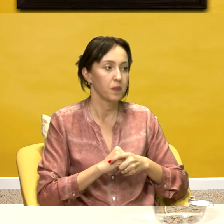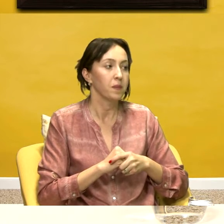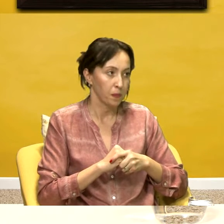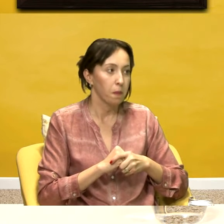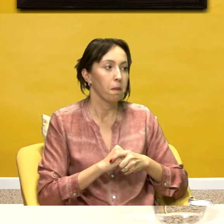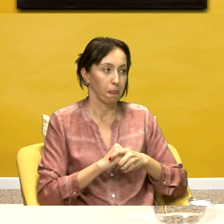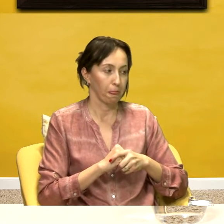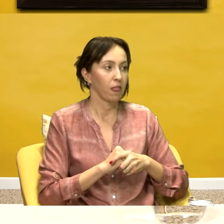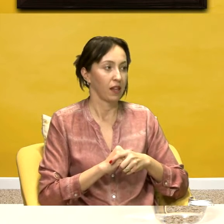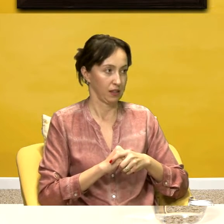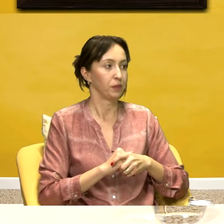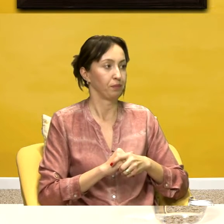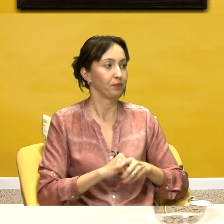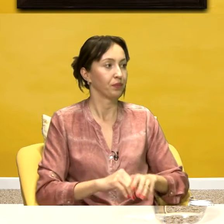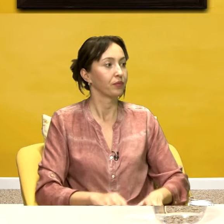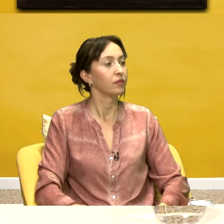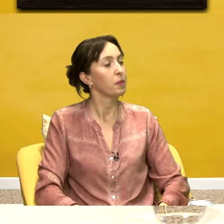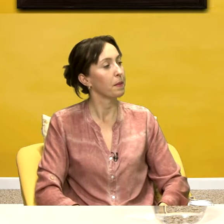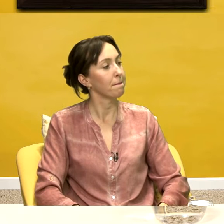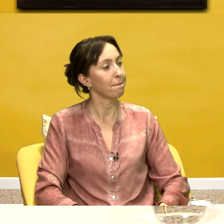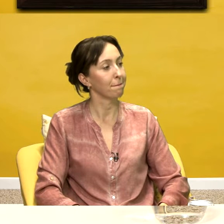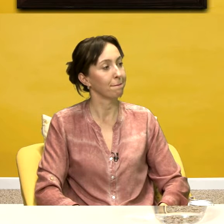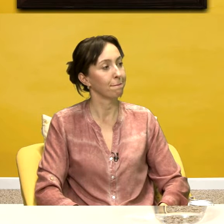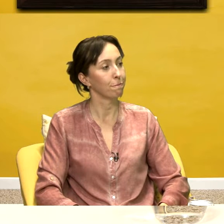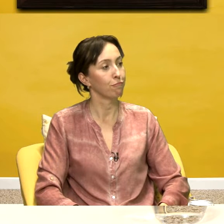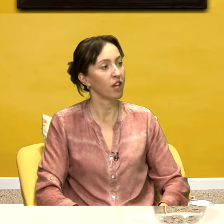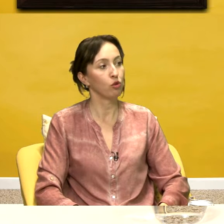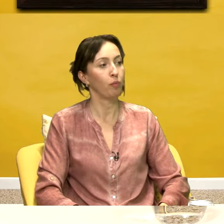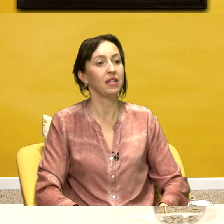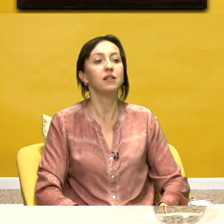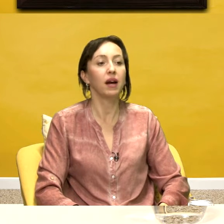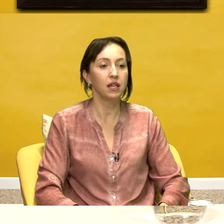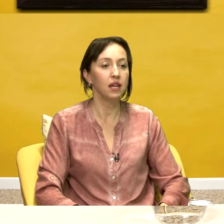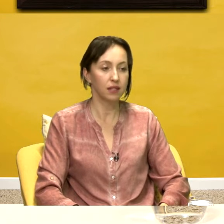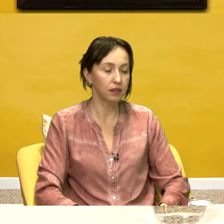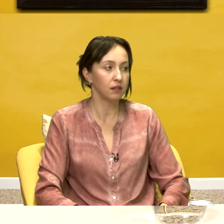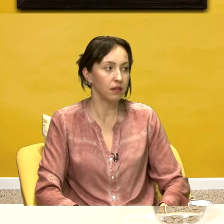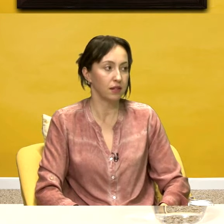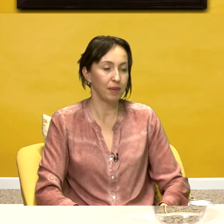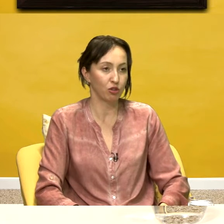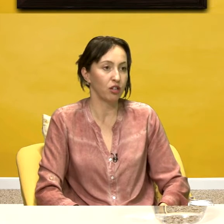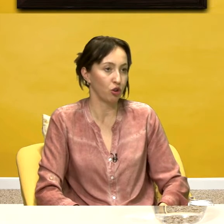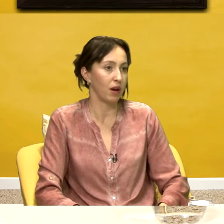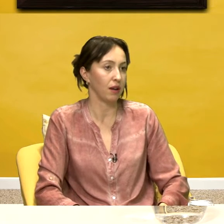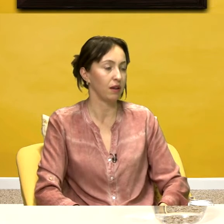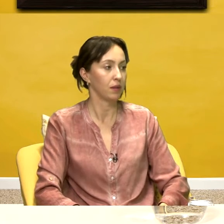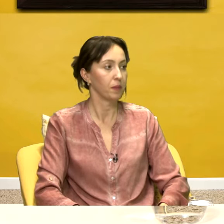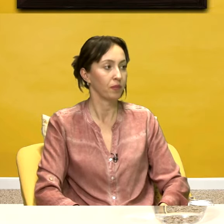că părinții ei au aceeași deficiență? Nu, părinții Mariei sunt